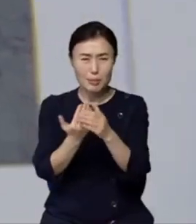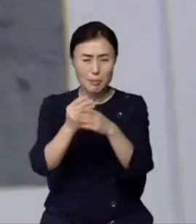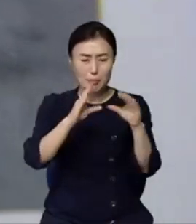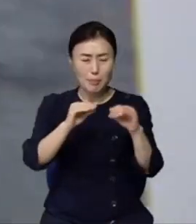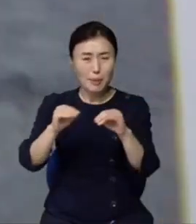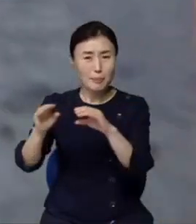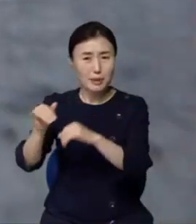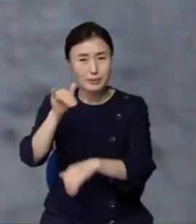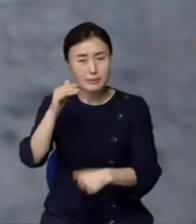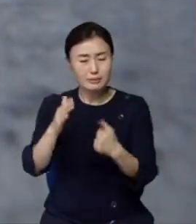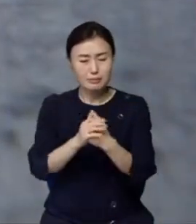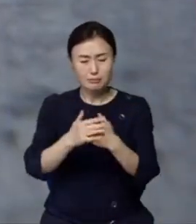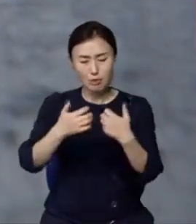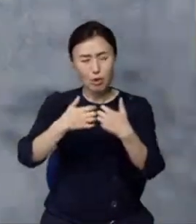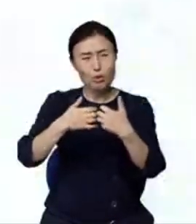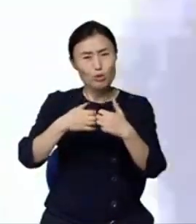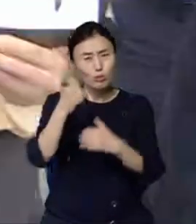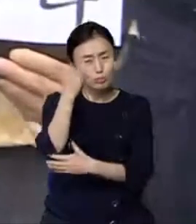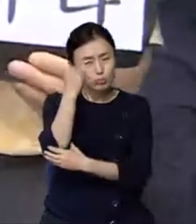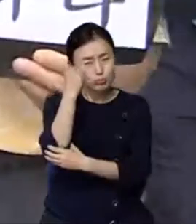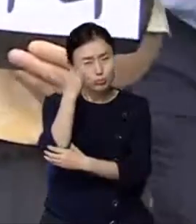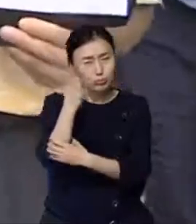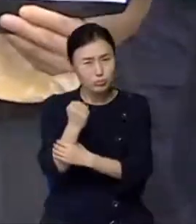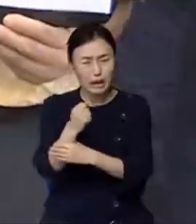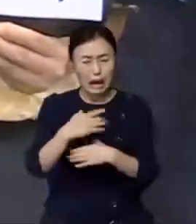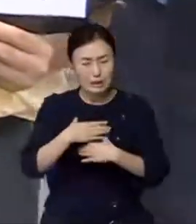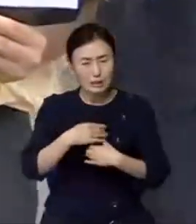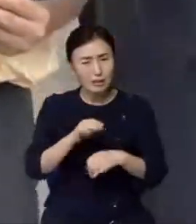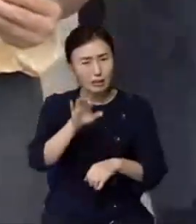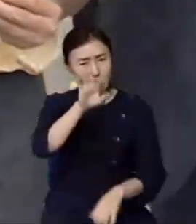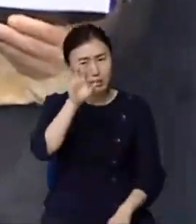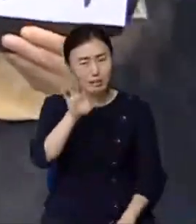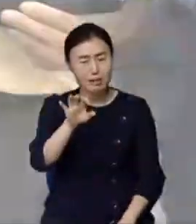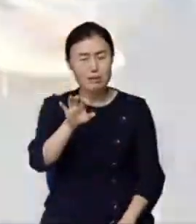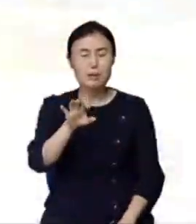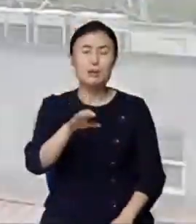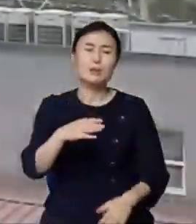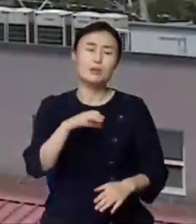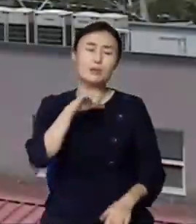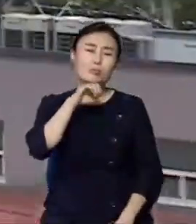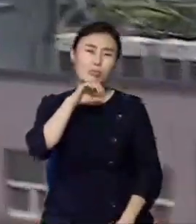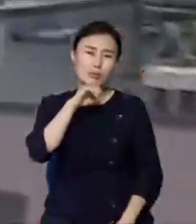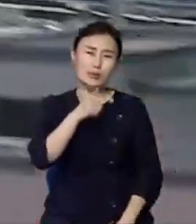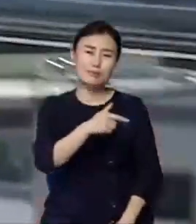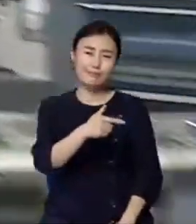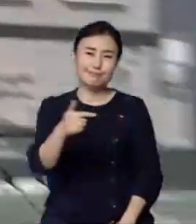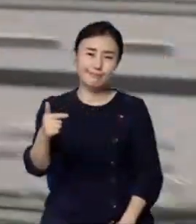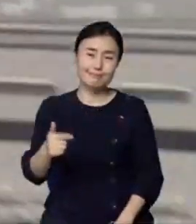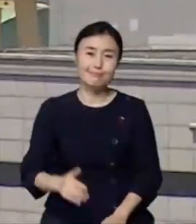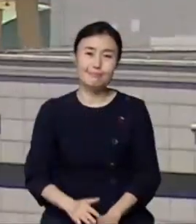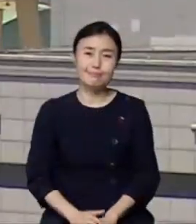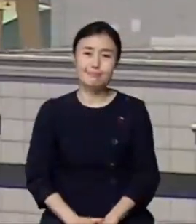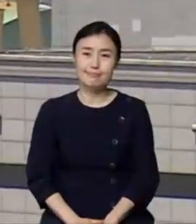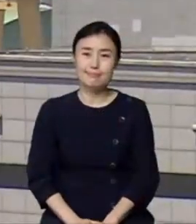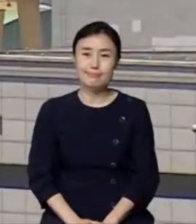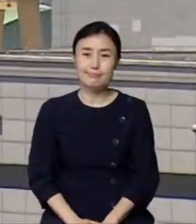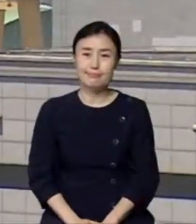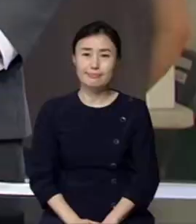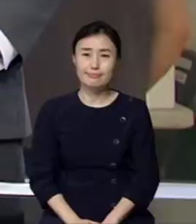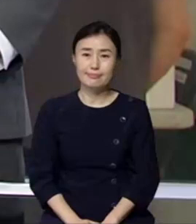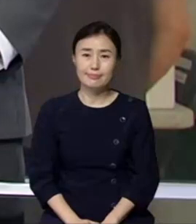운영 실태. 노후 원전의 안전 문제를 우려하는 목소리가 높아지고 있습니다. KBC 구영슬입니다.